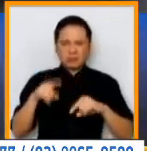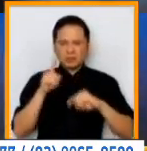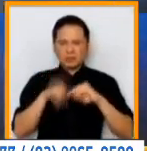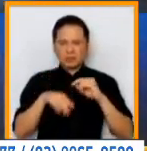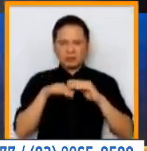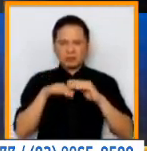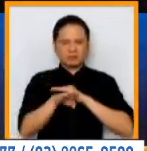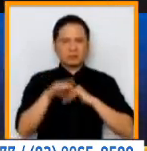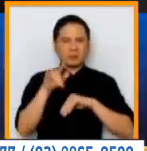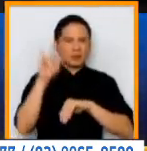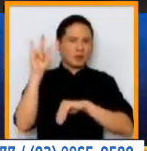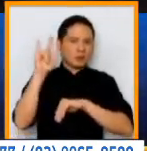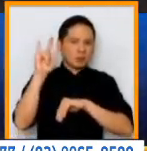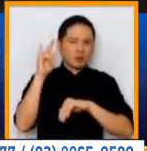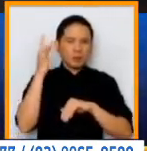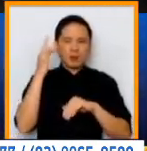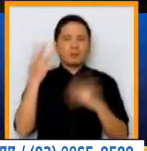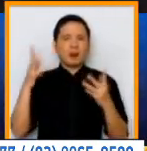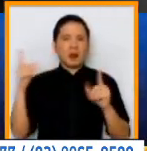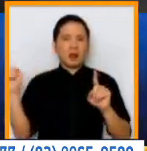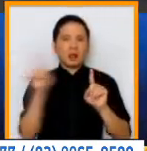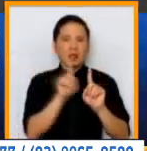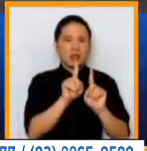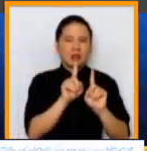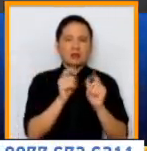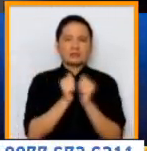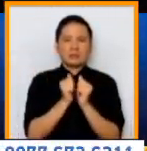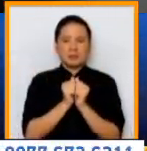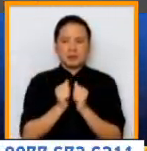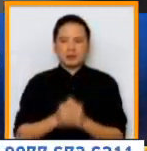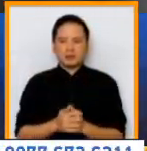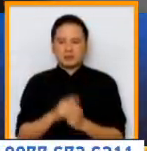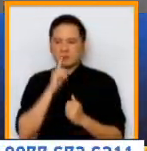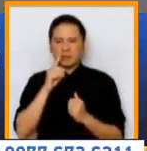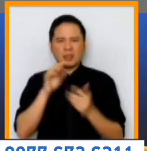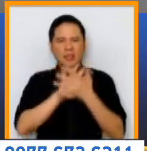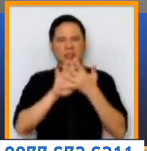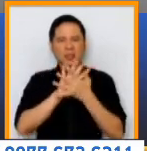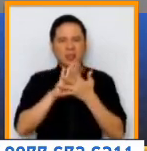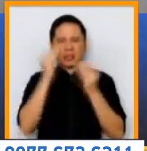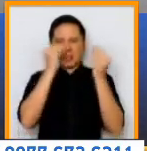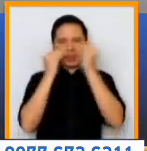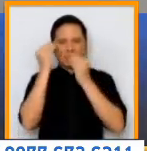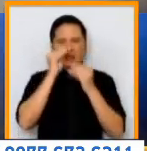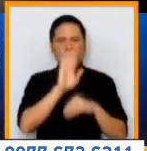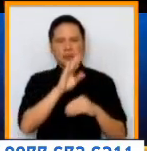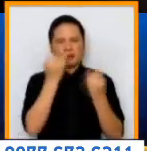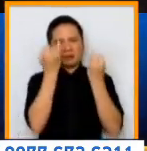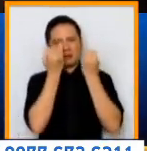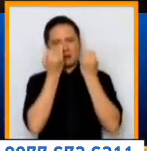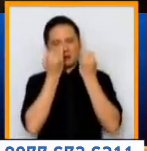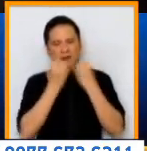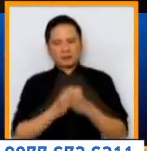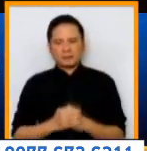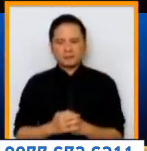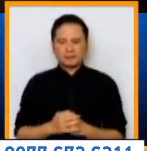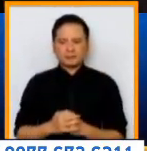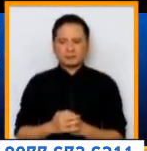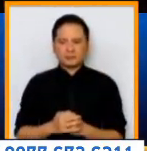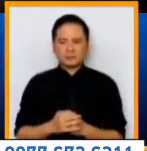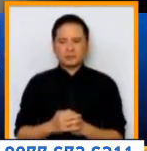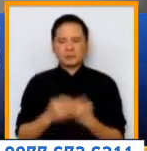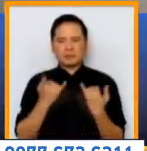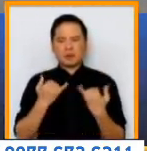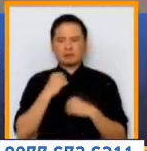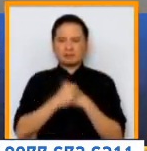Hindi naging maganda yung kanilang instruction. So ang tendency kami yung mag-supper at kami